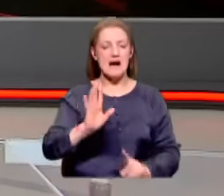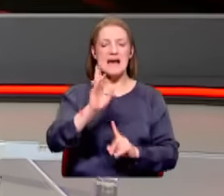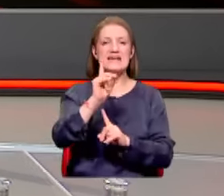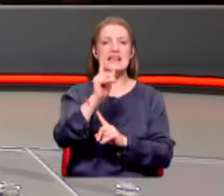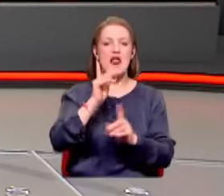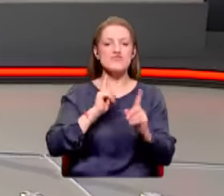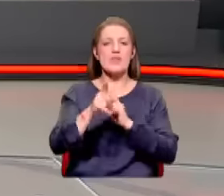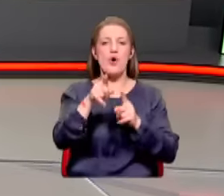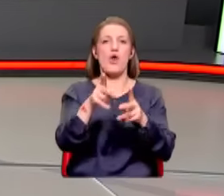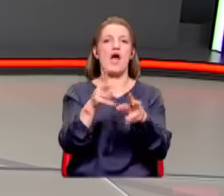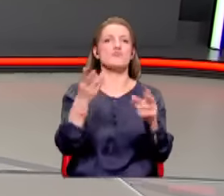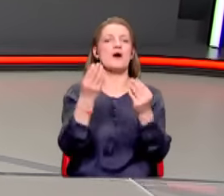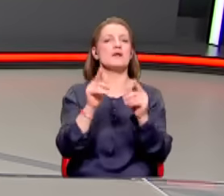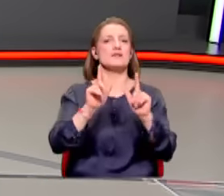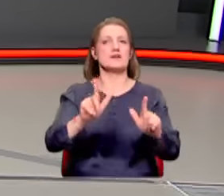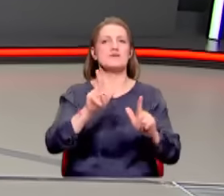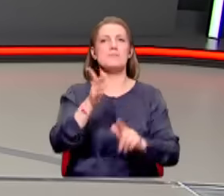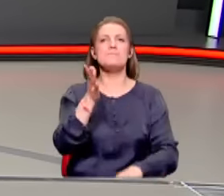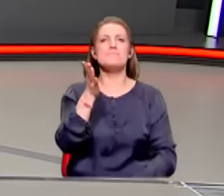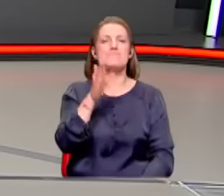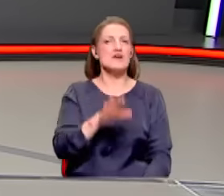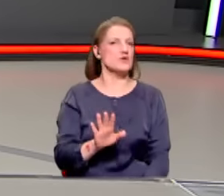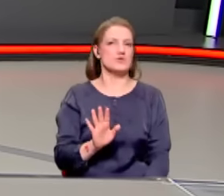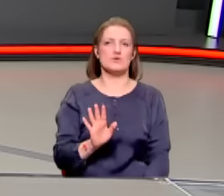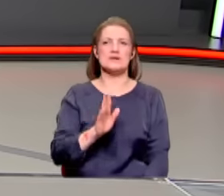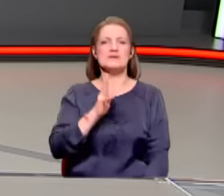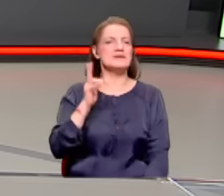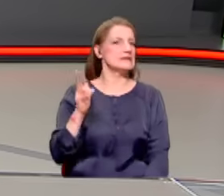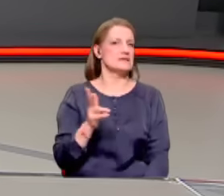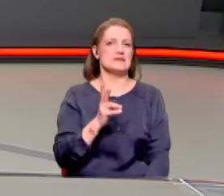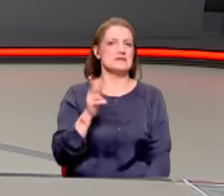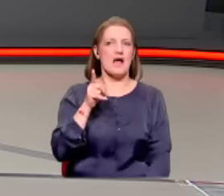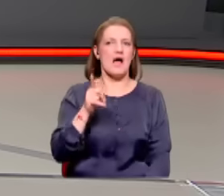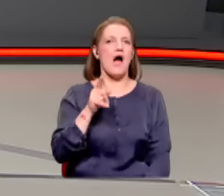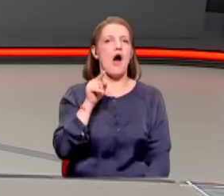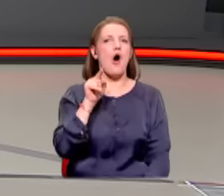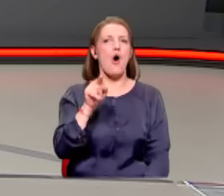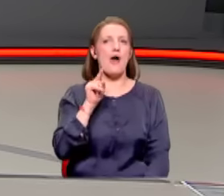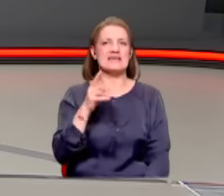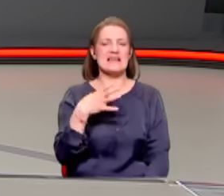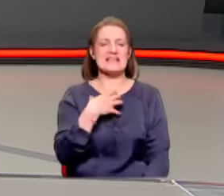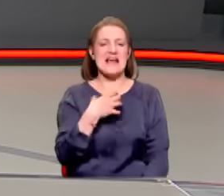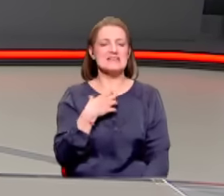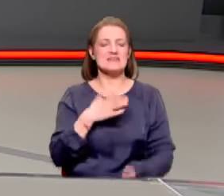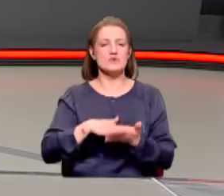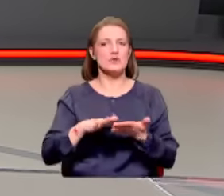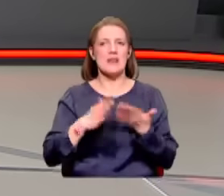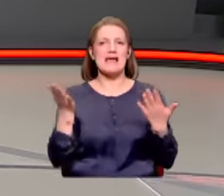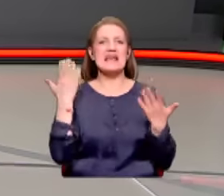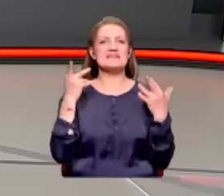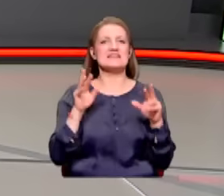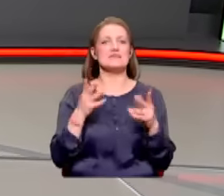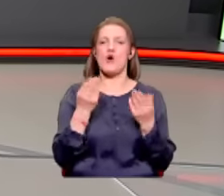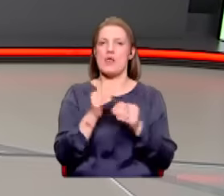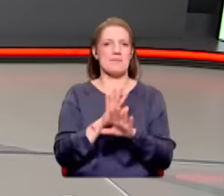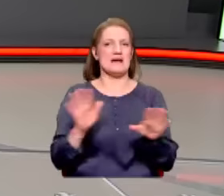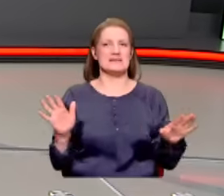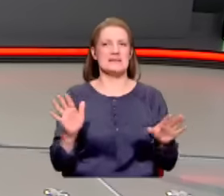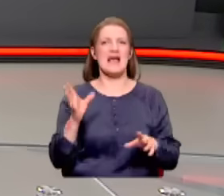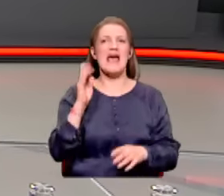orayı açmak lazım. Çünkü başka türlü hızla orası kendine gelemez. Eskisi gibi olamaz